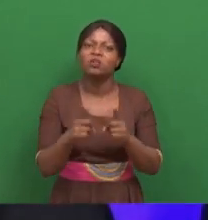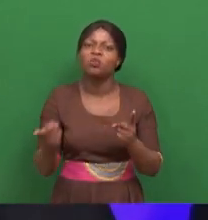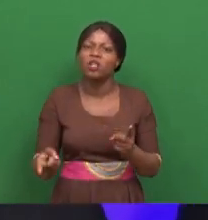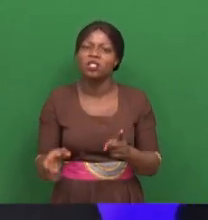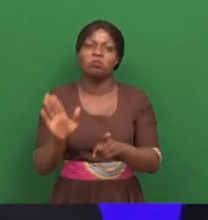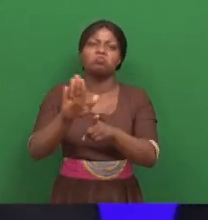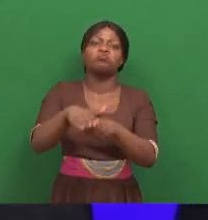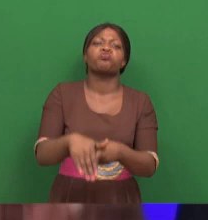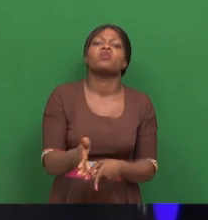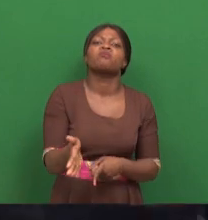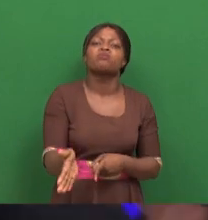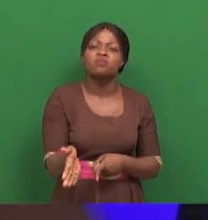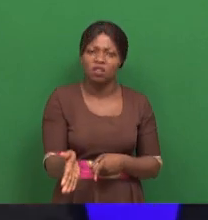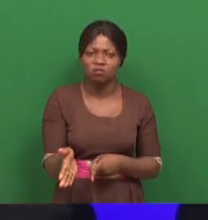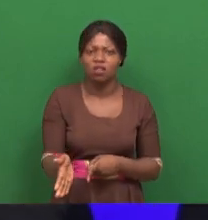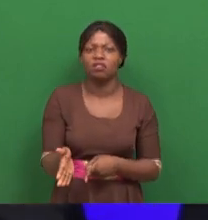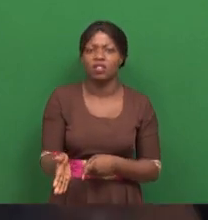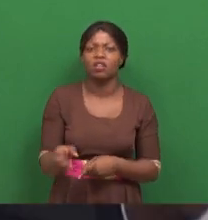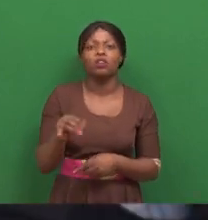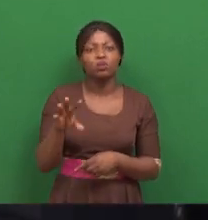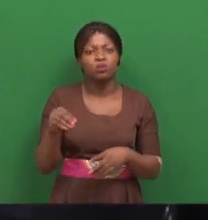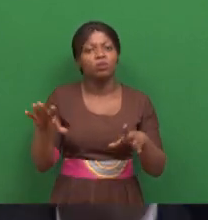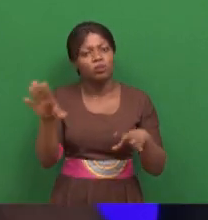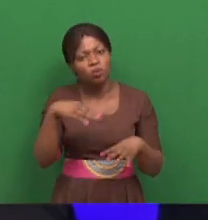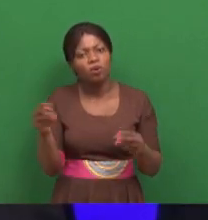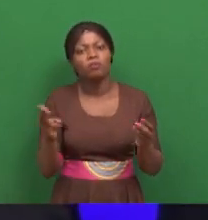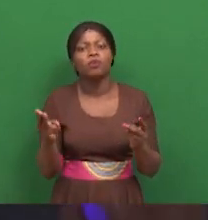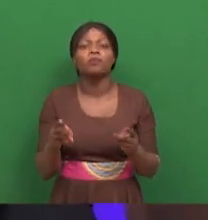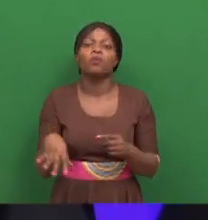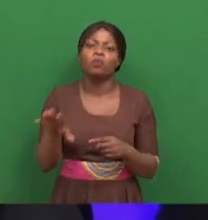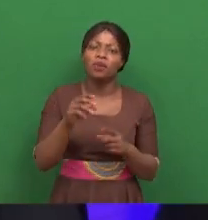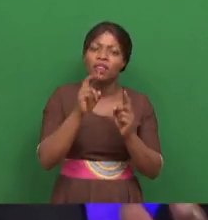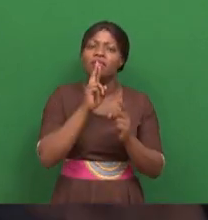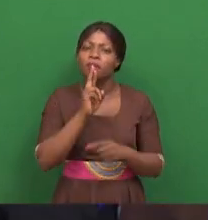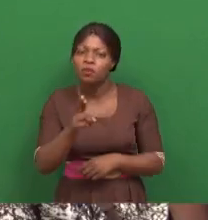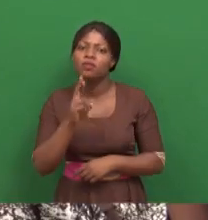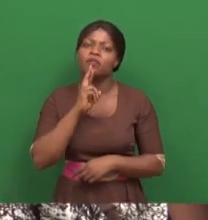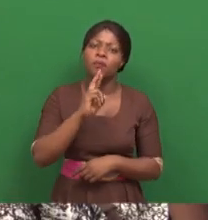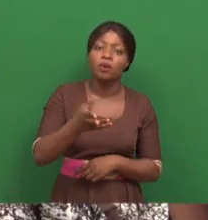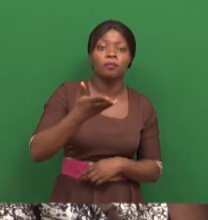pamutemo wezimbabwe saka isusu sevanhu ngatitorei nyaya tichidzivisa kune